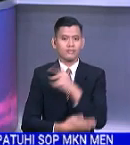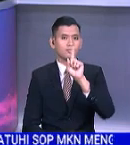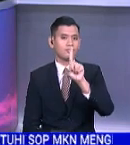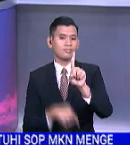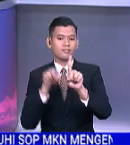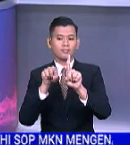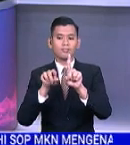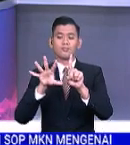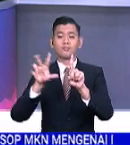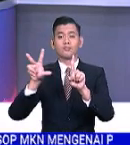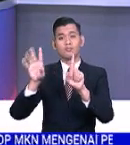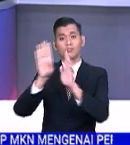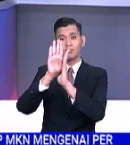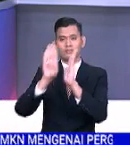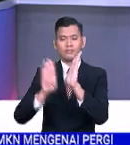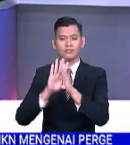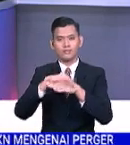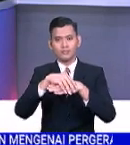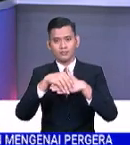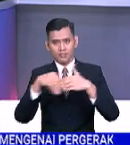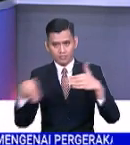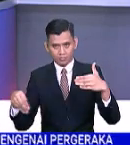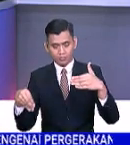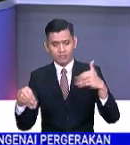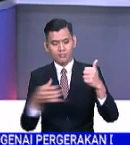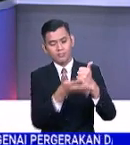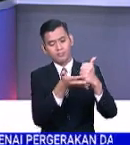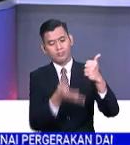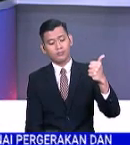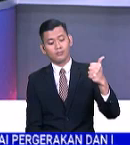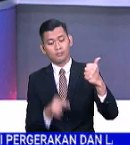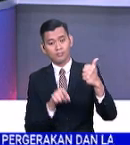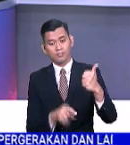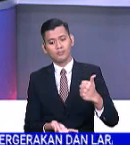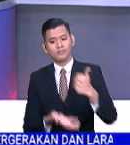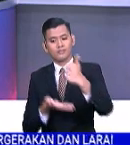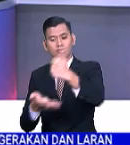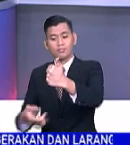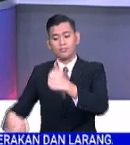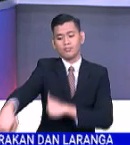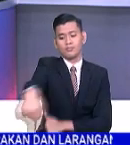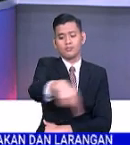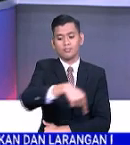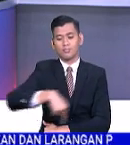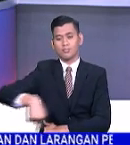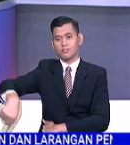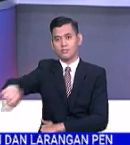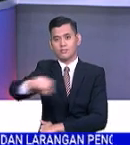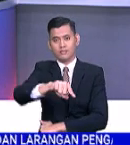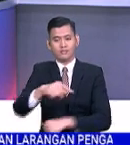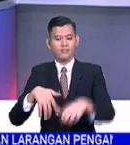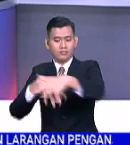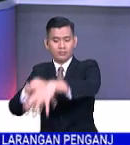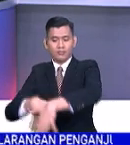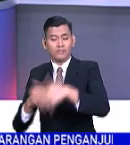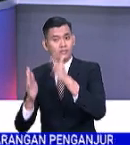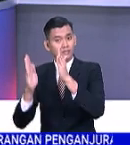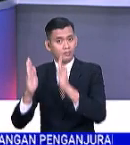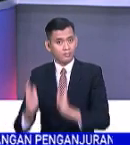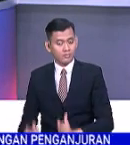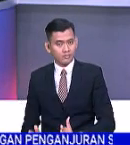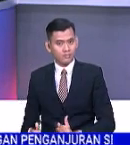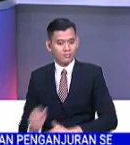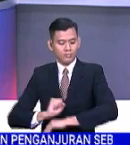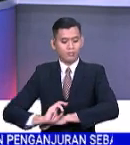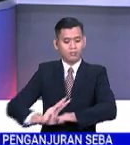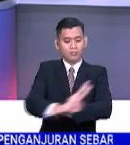1.53 bilion ringgit dimanfaatkan kepada 300,000 pesawah bagi subsidi dan insentif pengeluaran